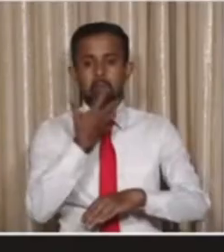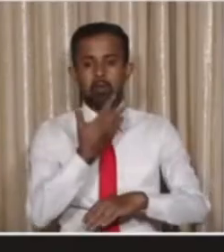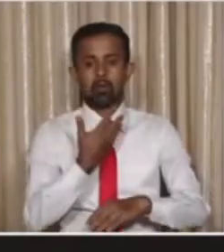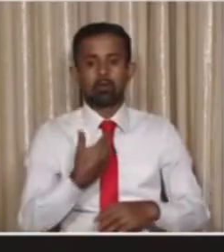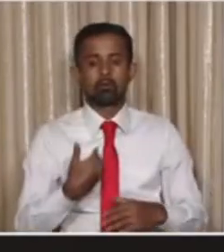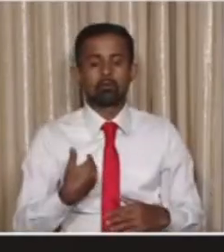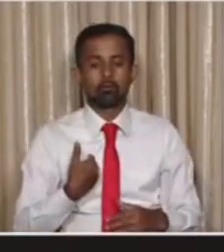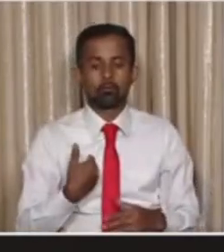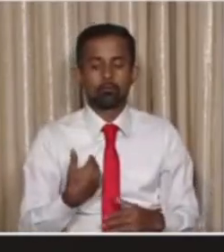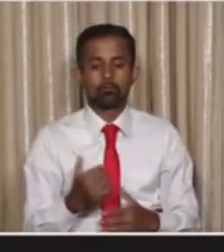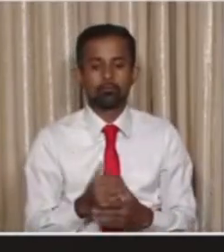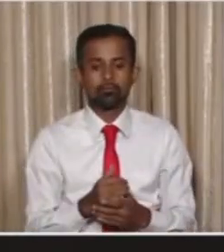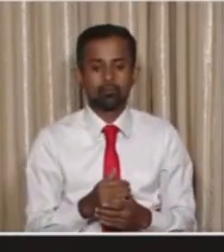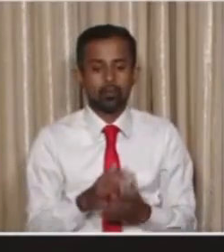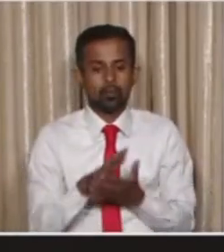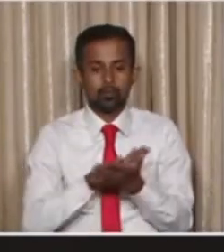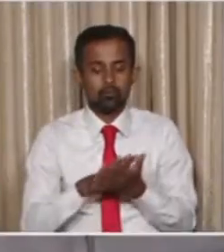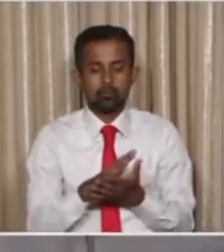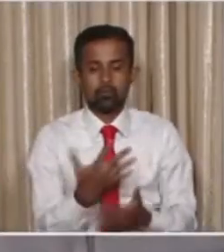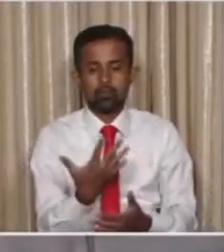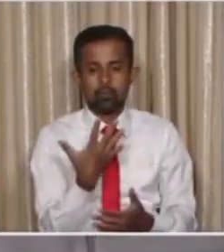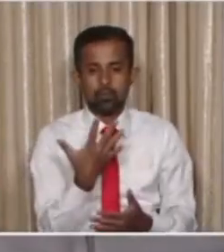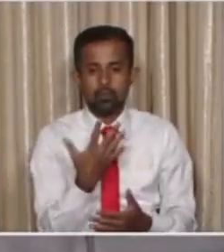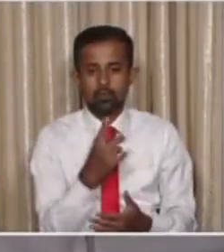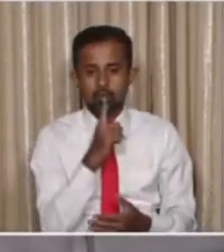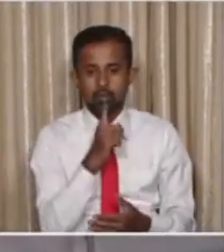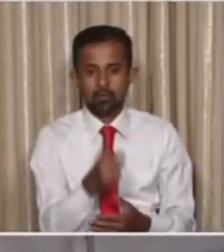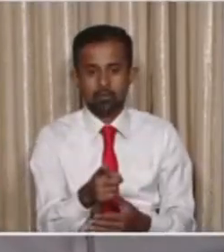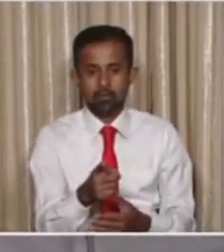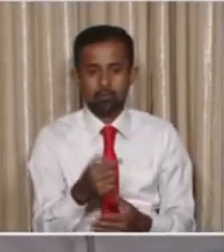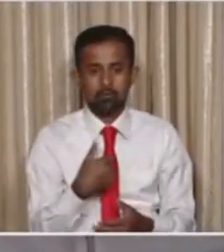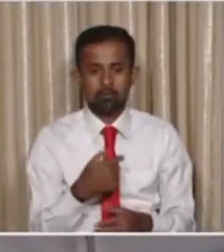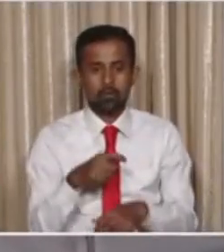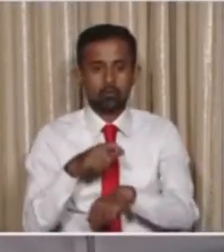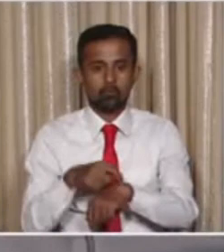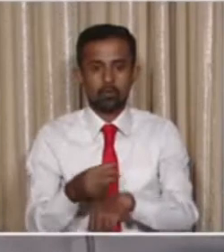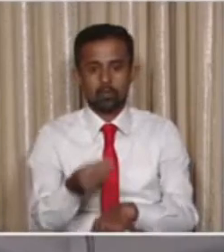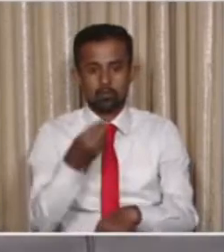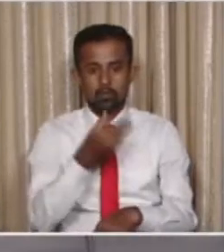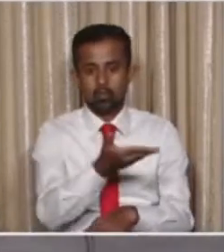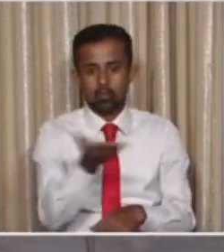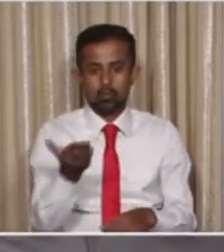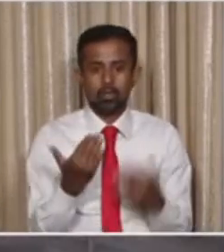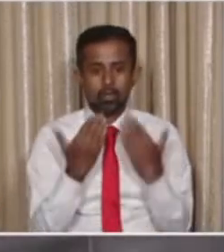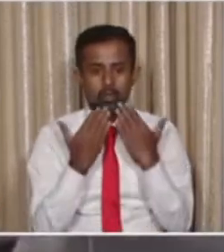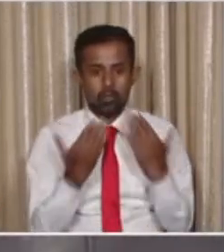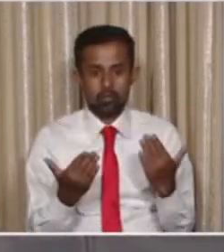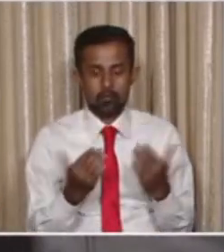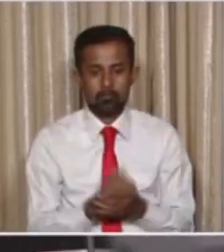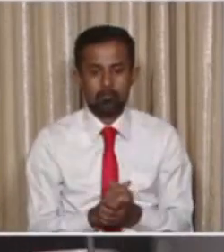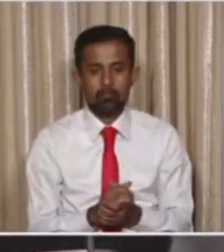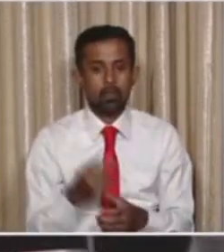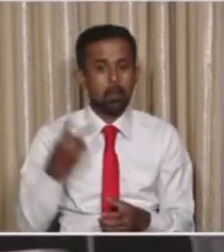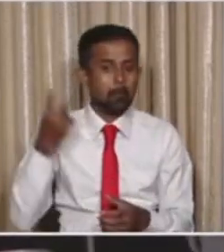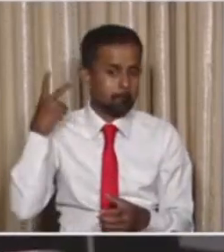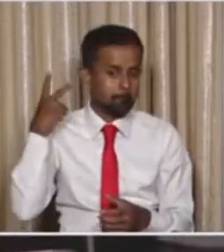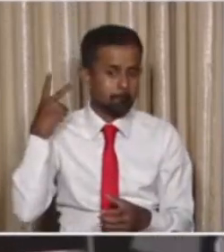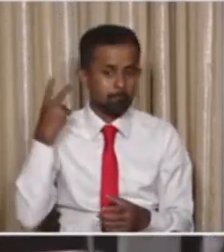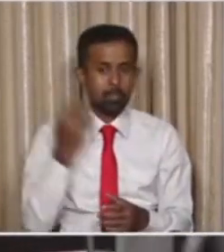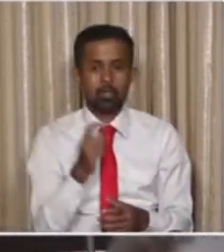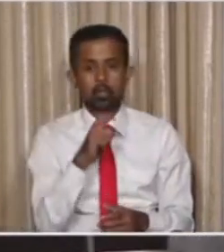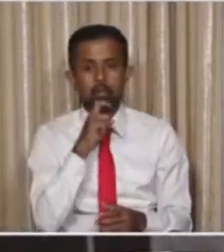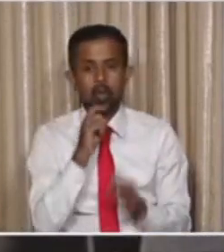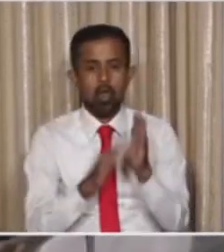ප්‍රතිඵලයක් විදියට. ඒ නිසා මේ ගැන පැහැදිලි කිරීමක් කරන්නට මට ලබා දුන අවස්ථාවට තමුන්නාන්සේට ස්තුතිවන්ත වෙනවා. පෙරේදා අධිකරණ